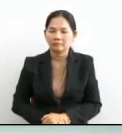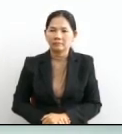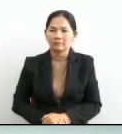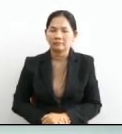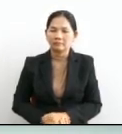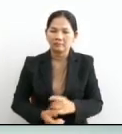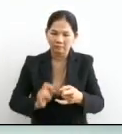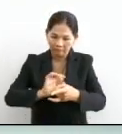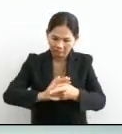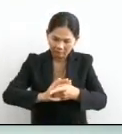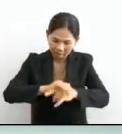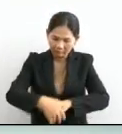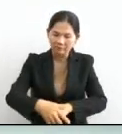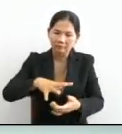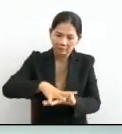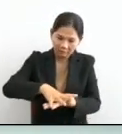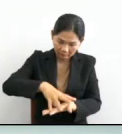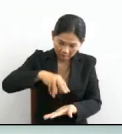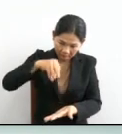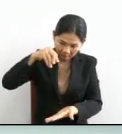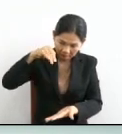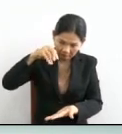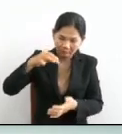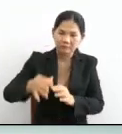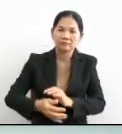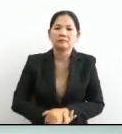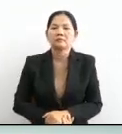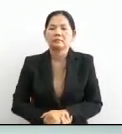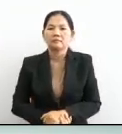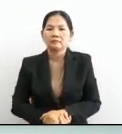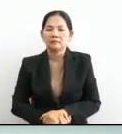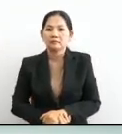mà sai đầm lông mì